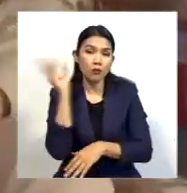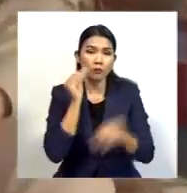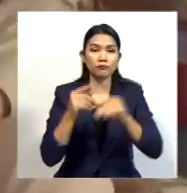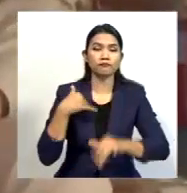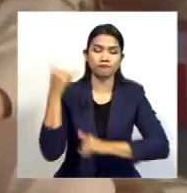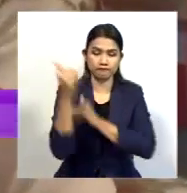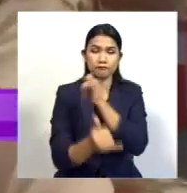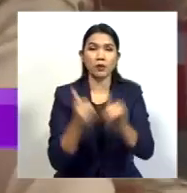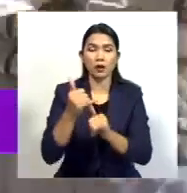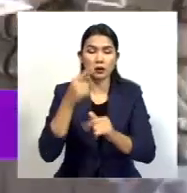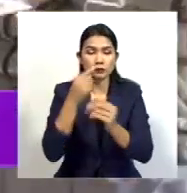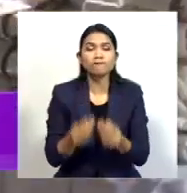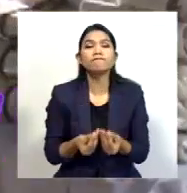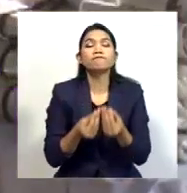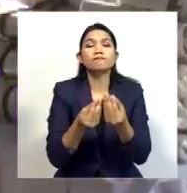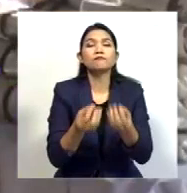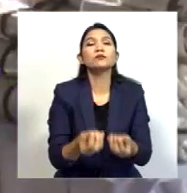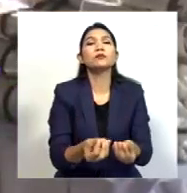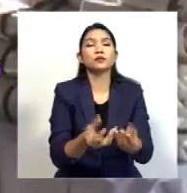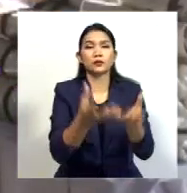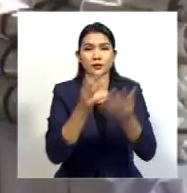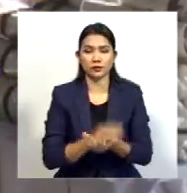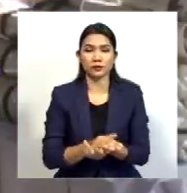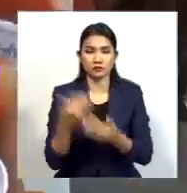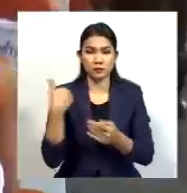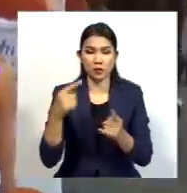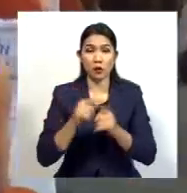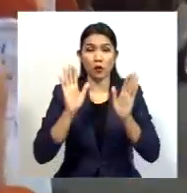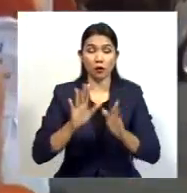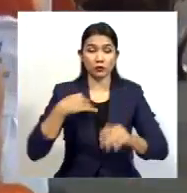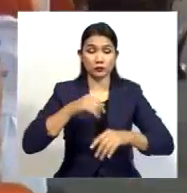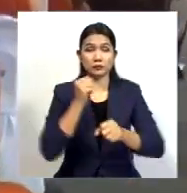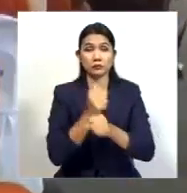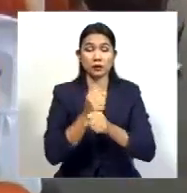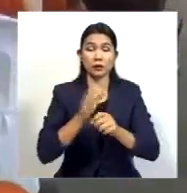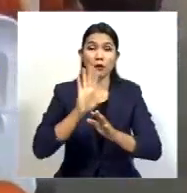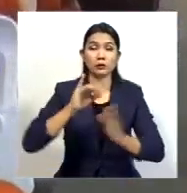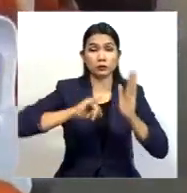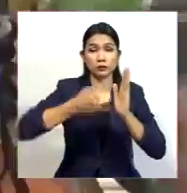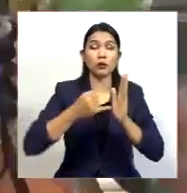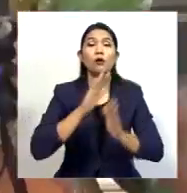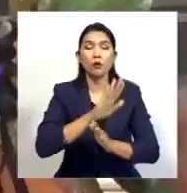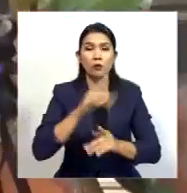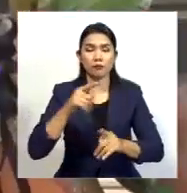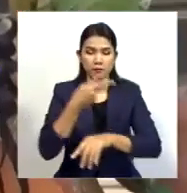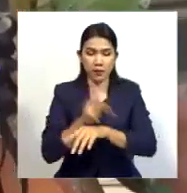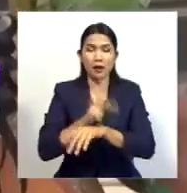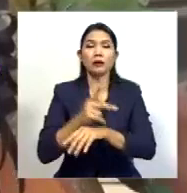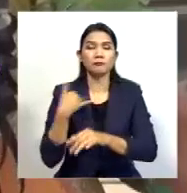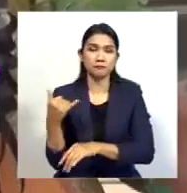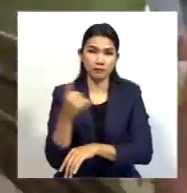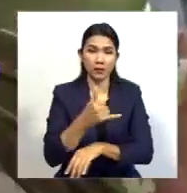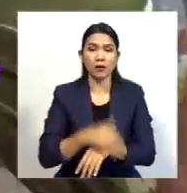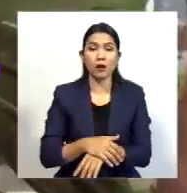าร่วมส่งน้องไททันเป็นครั้งสุดท้ายโดยมีทางเจ้าคณะจังหวัดแล้วก็ผู้ว่าราชการจังหวัดลพบุรีเป็นประธานในพิธีค่ะ